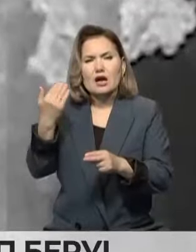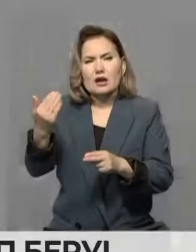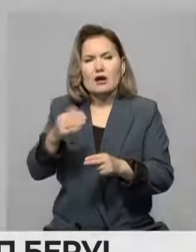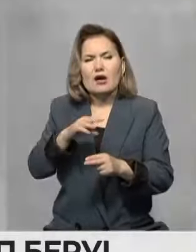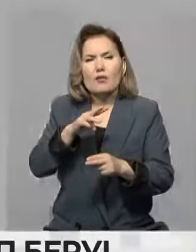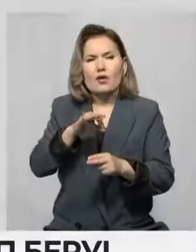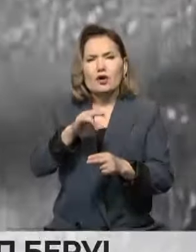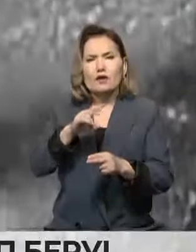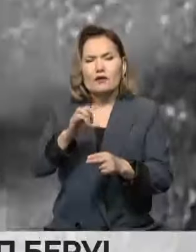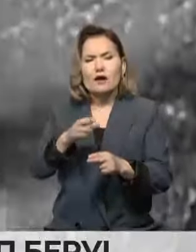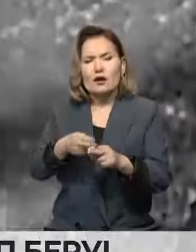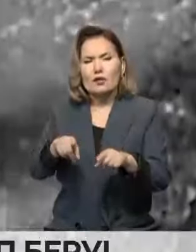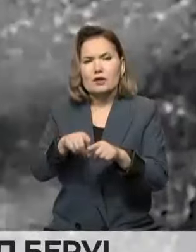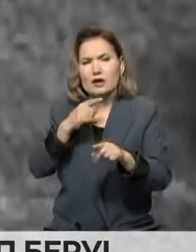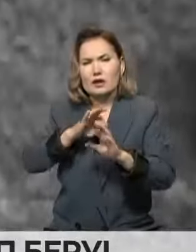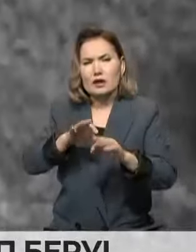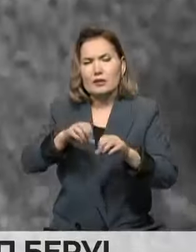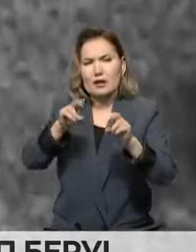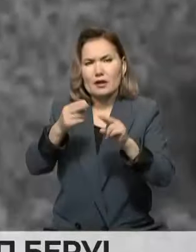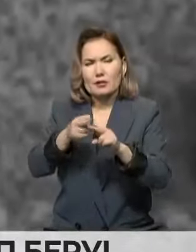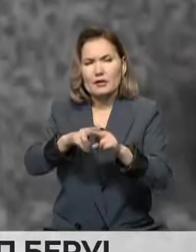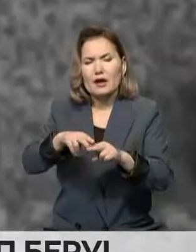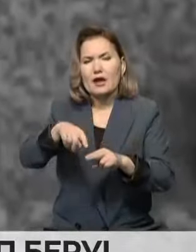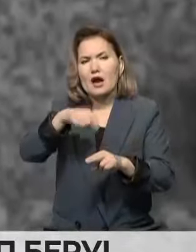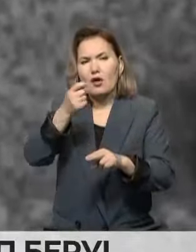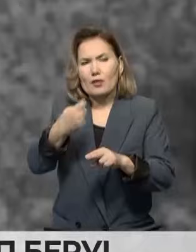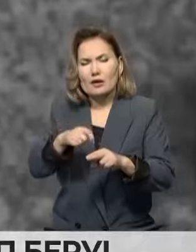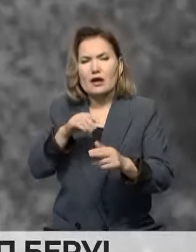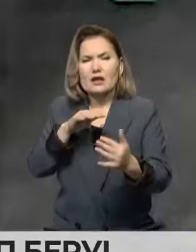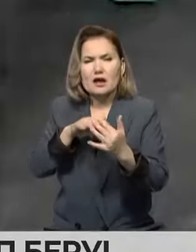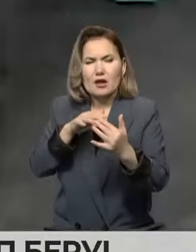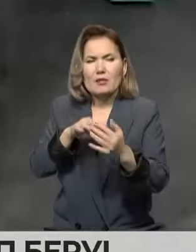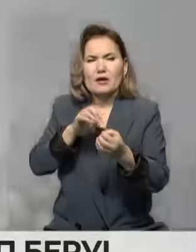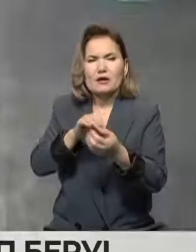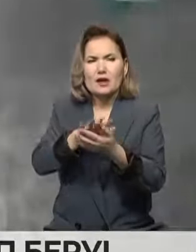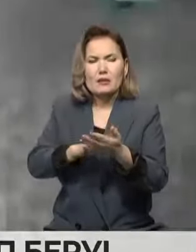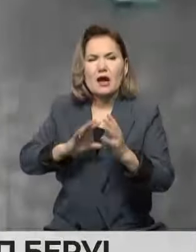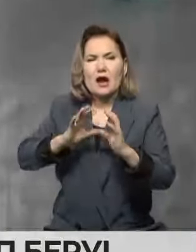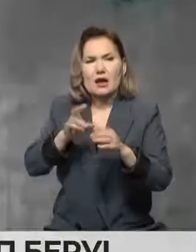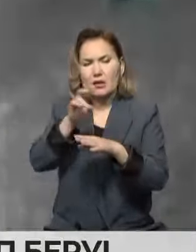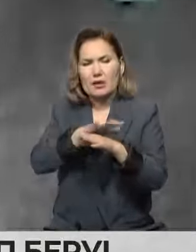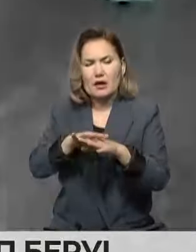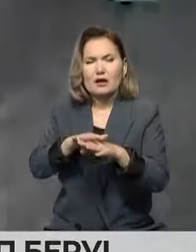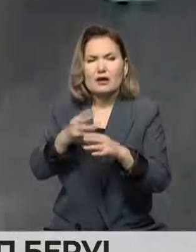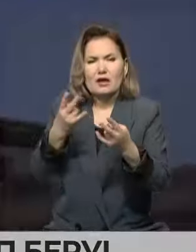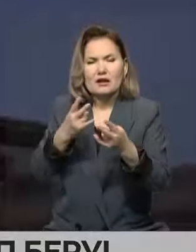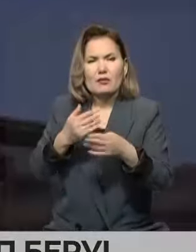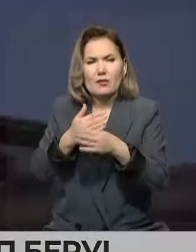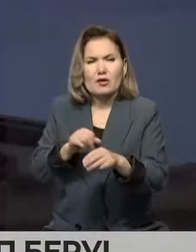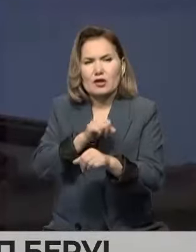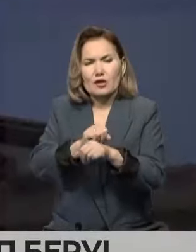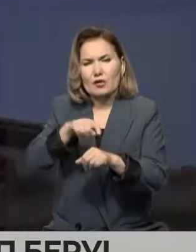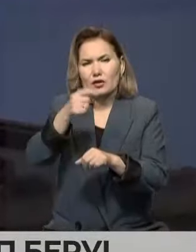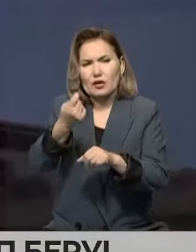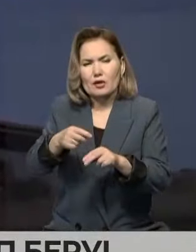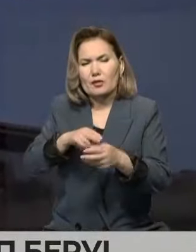саясаттанушы Жанат Момынқұлов осылай деді. Сарапшы майдан даласындағы демократияға әлем елдері бірігіп ден қою керектігін айтты. Өз